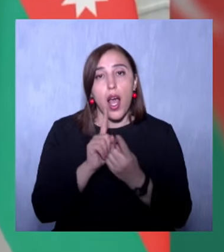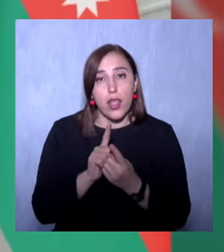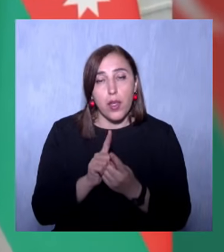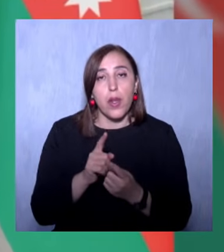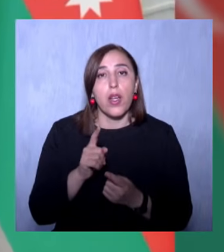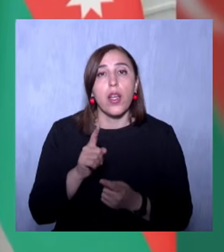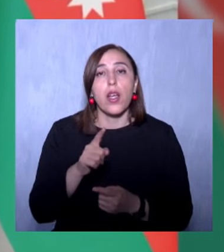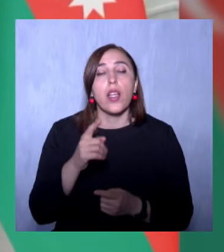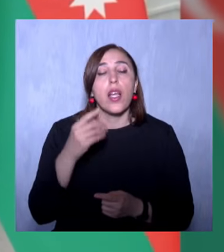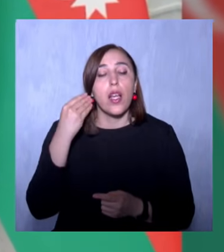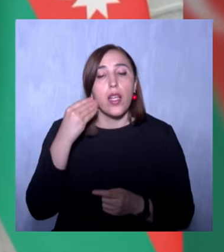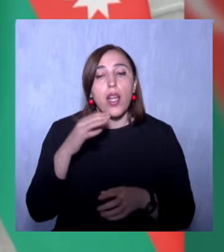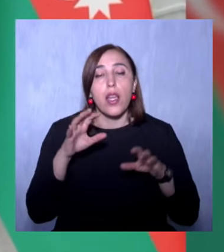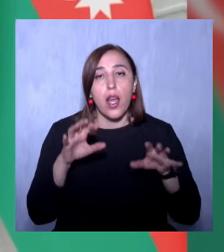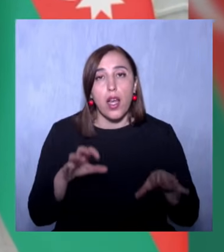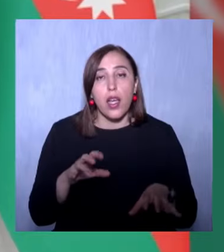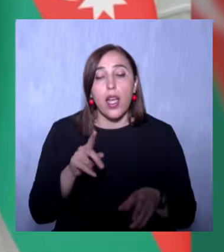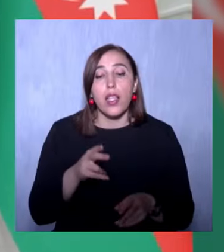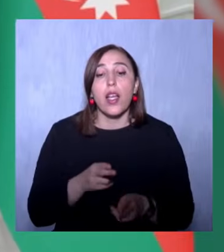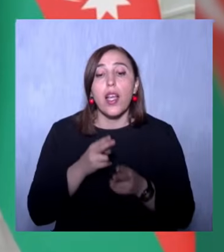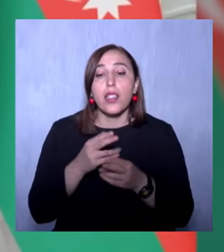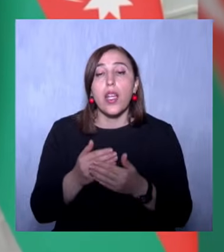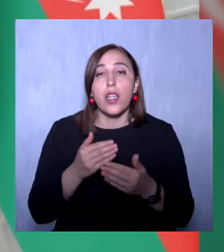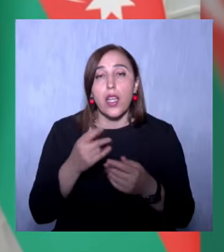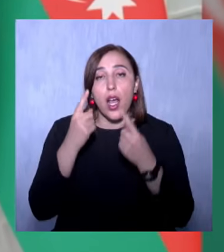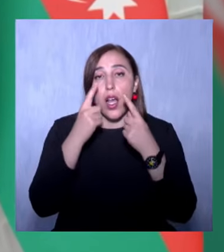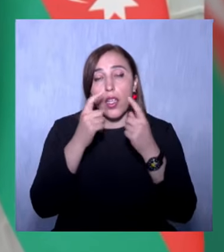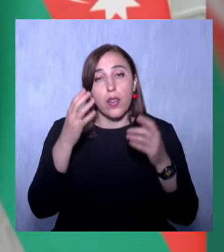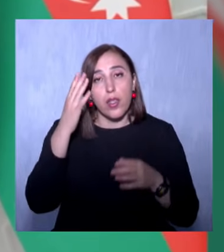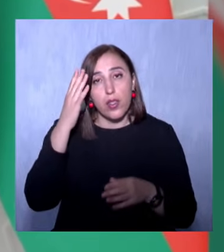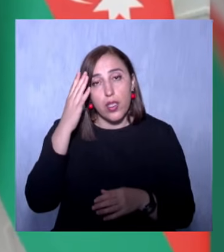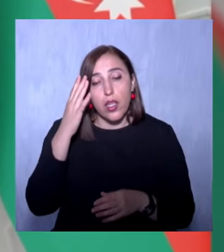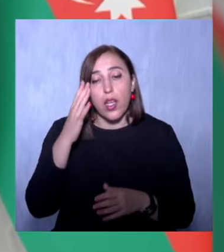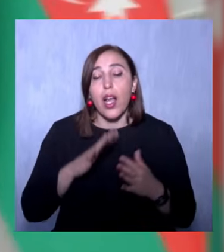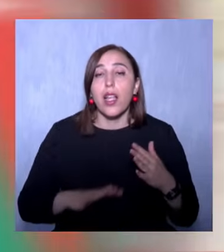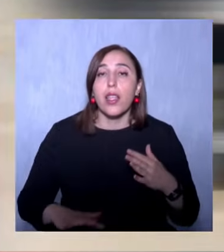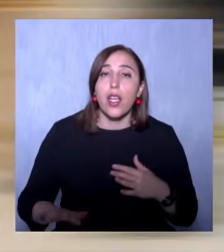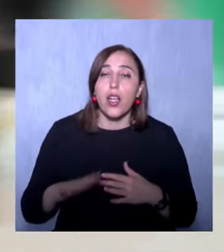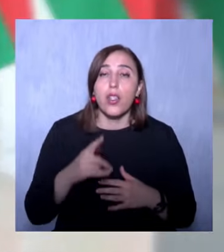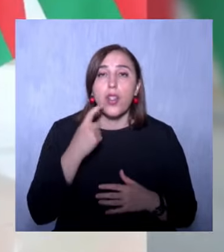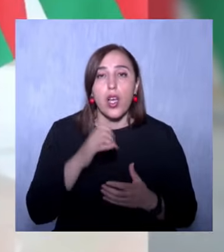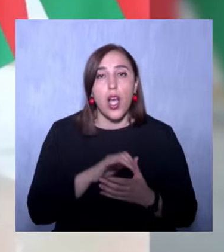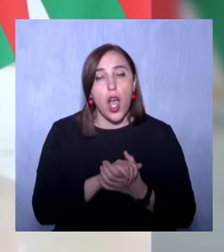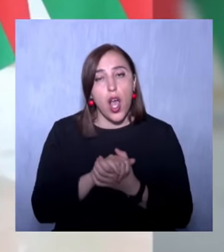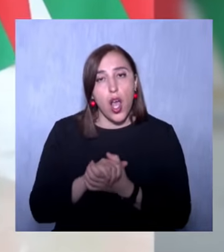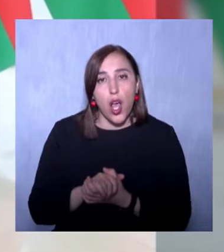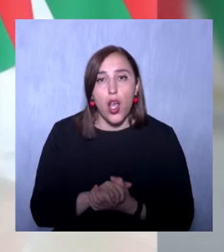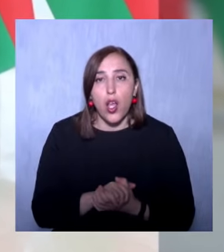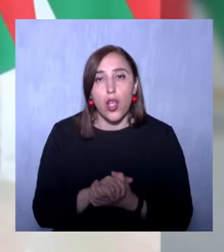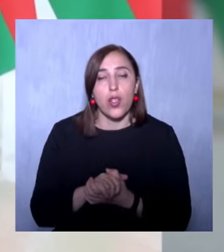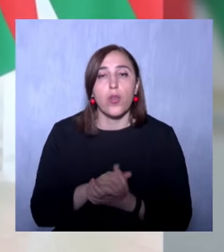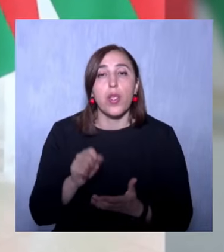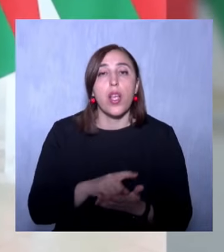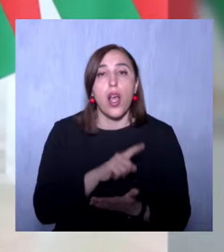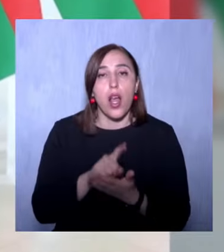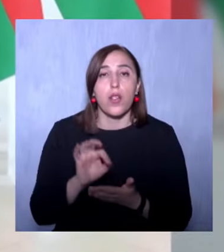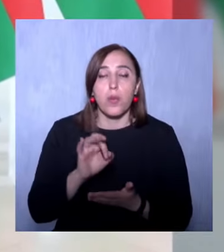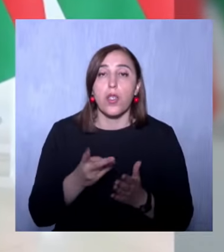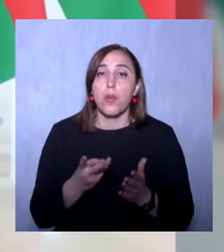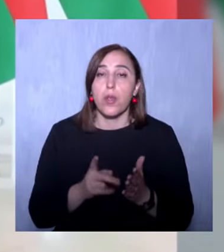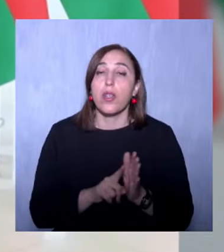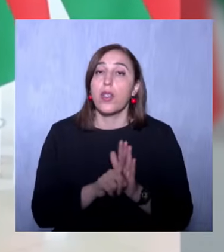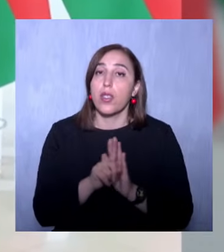քանդիպել նախագահի Համալիևին։ Այցից առաջ նա հայտարարել էր, թե մտադիր է տարածաշրջանում կայունություն եւ խաղաղություն հաստատելու հարցը